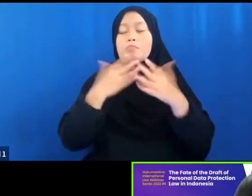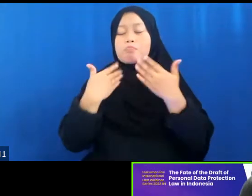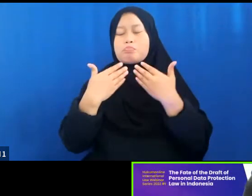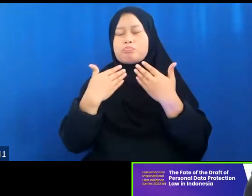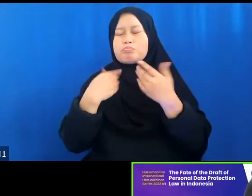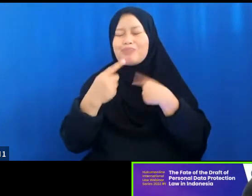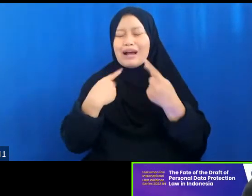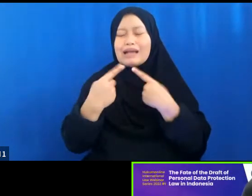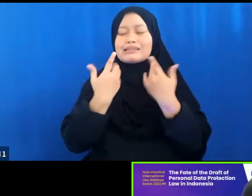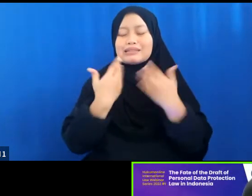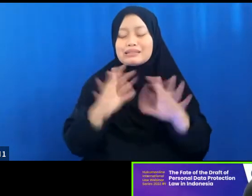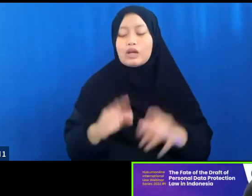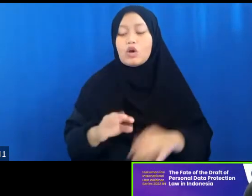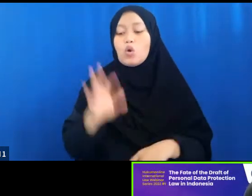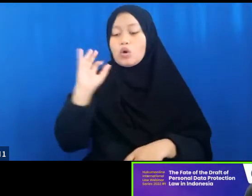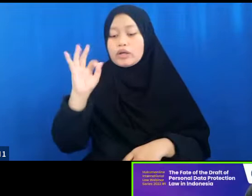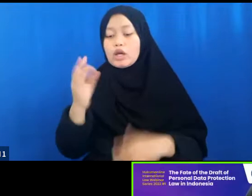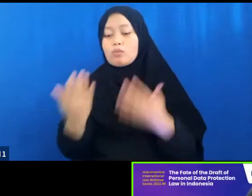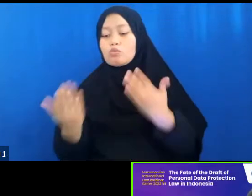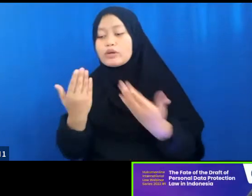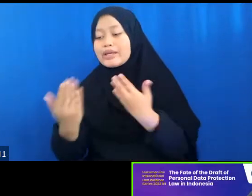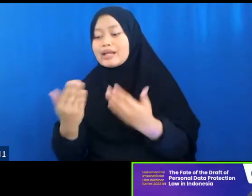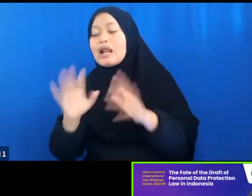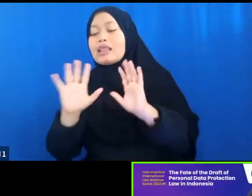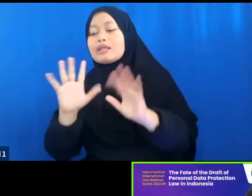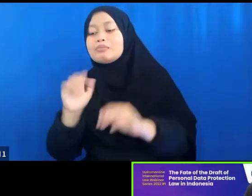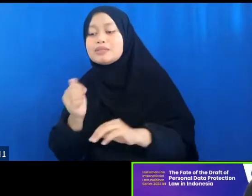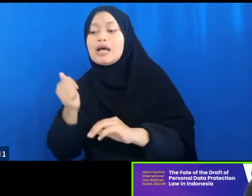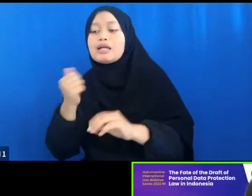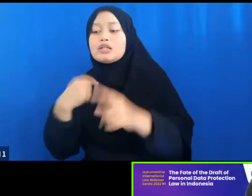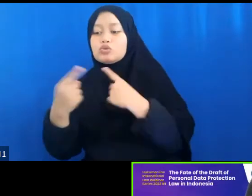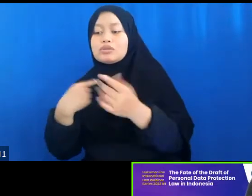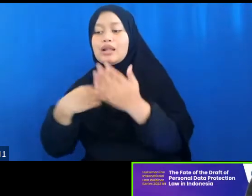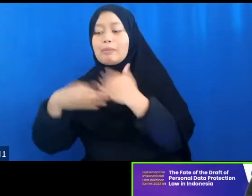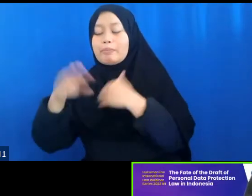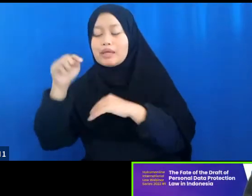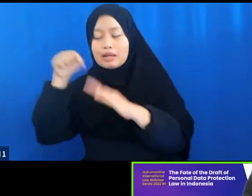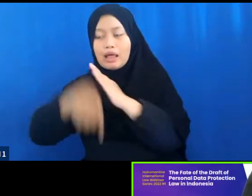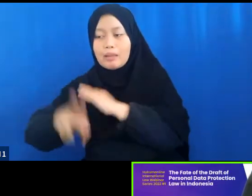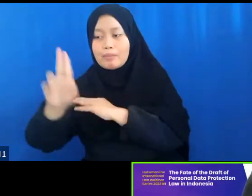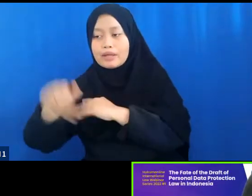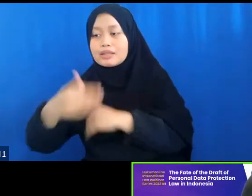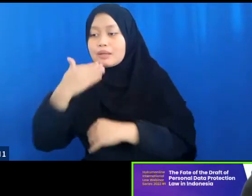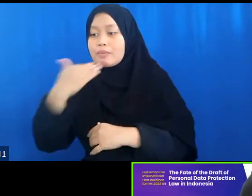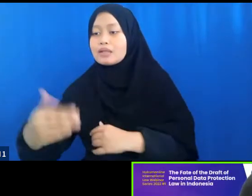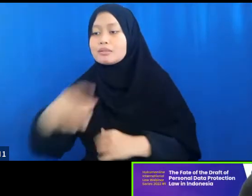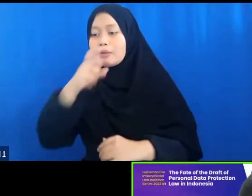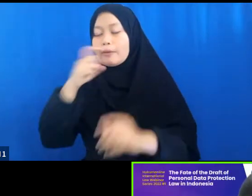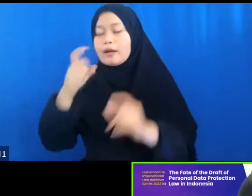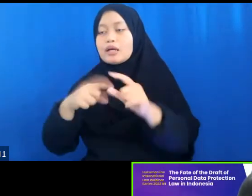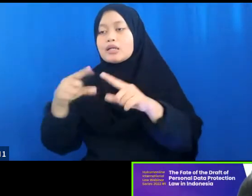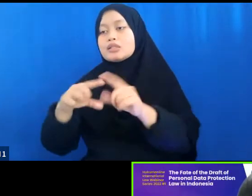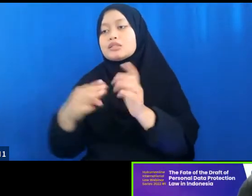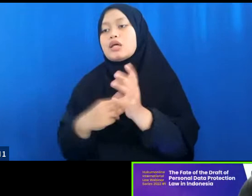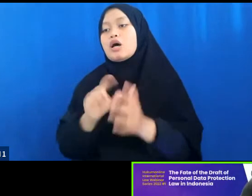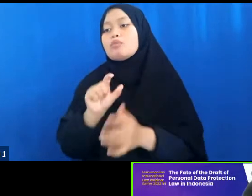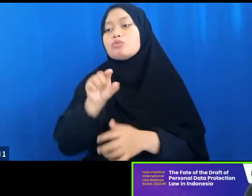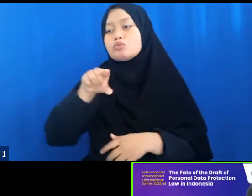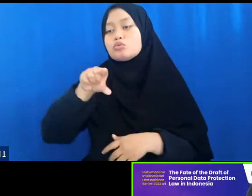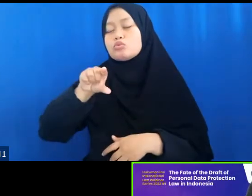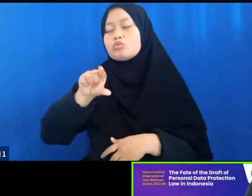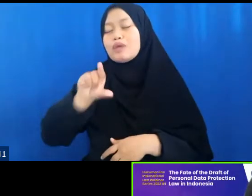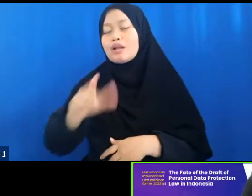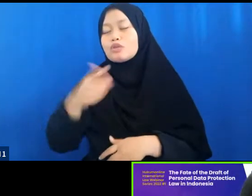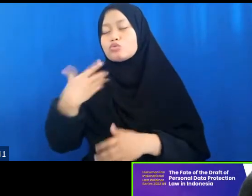oke Mungkin kita bisa nanti berdiskusi lebih lanjut Terima kasih banyak Pa Samuel atas penjelasannya tadi kita